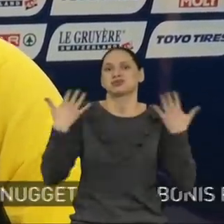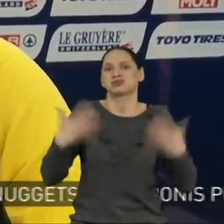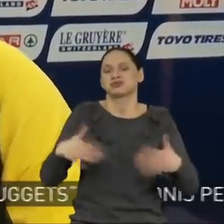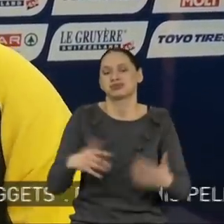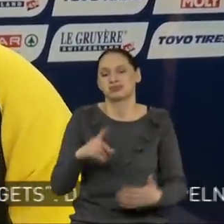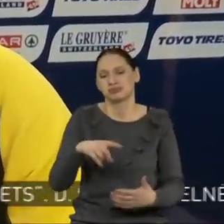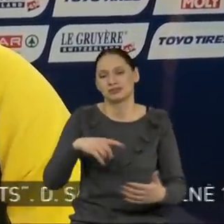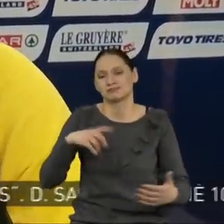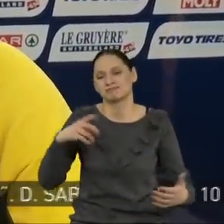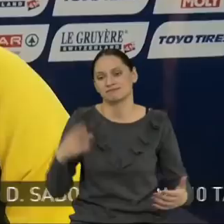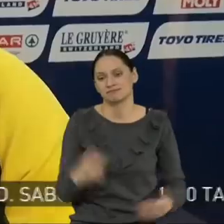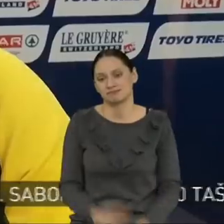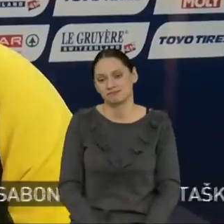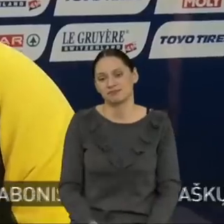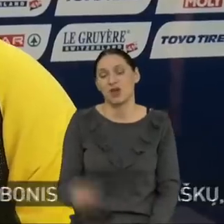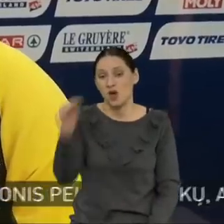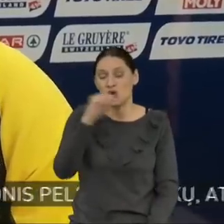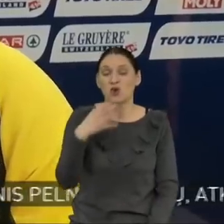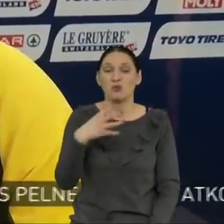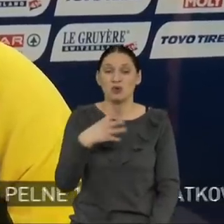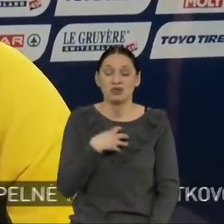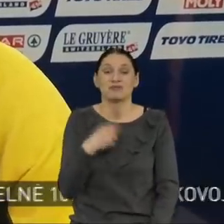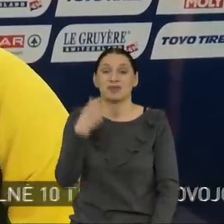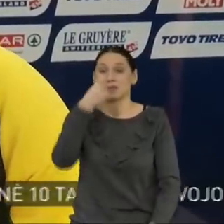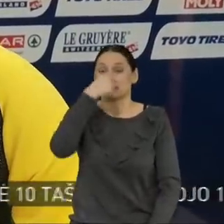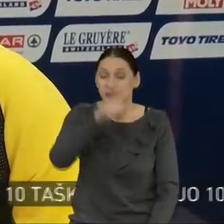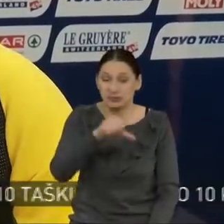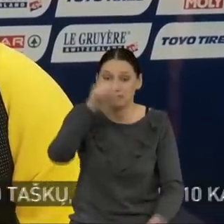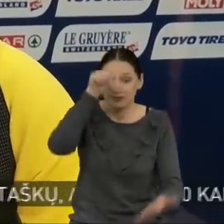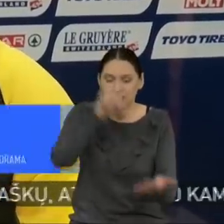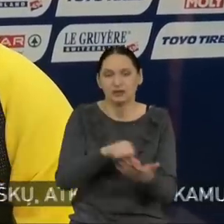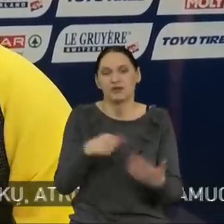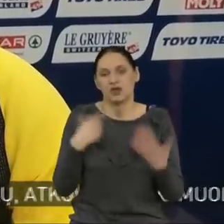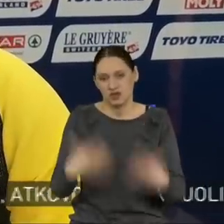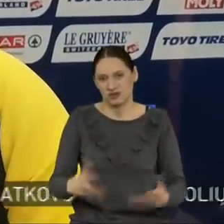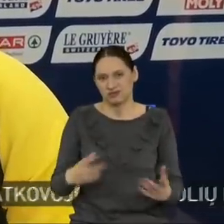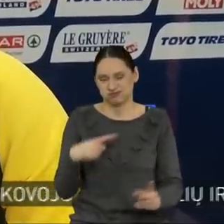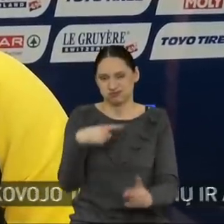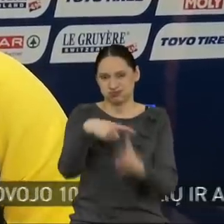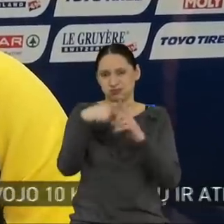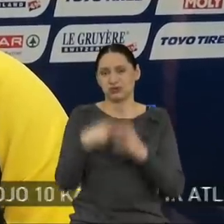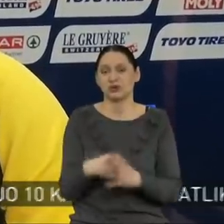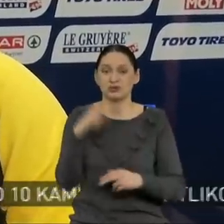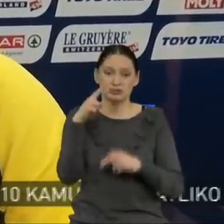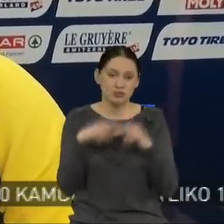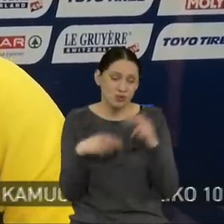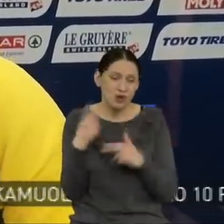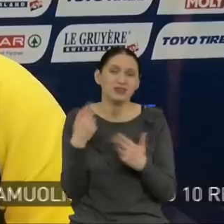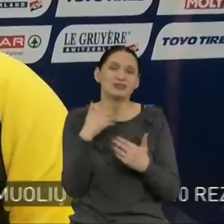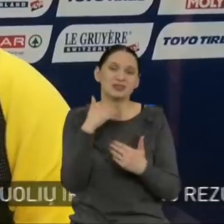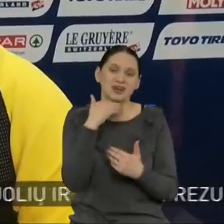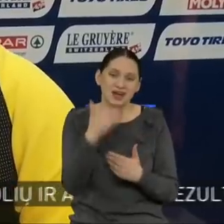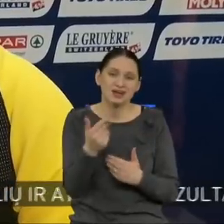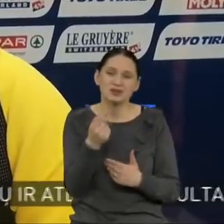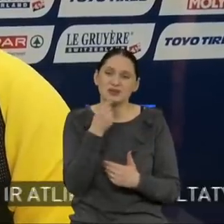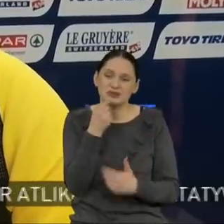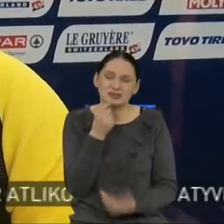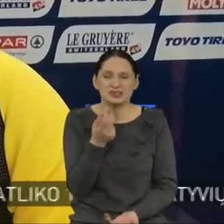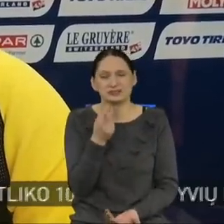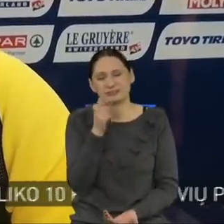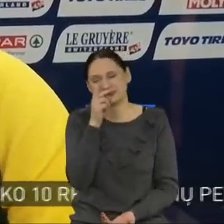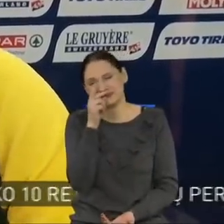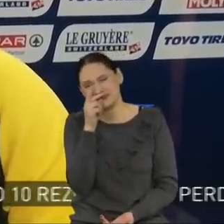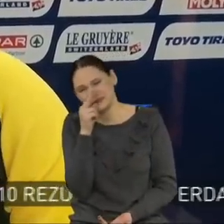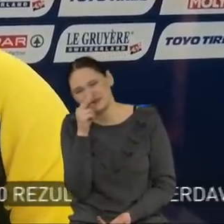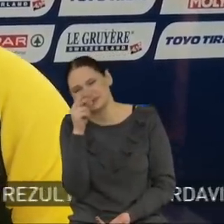išvis džiaugiuos, kad papuoliu Europos čempionatą, kad turėjau šitą galimybę čia varžytis, tai džiaugsmingos tas nuotaikos ant galo, aišku, truputį tokio